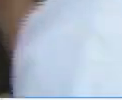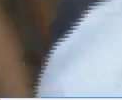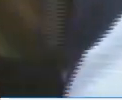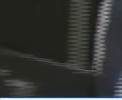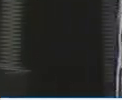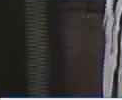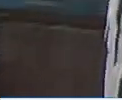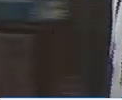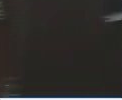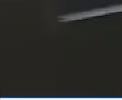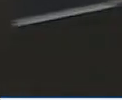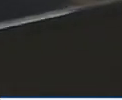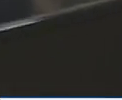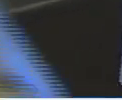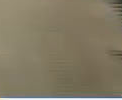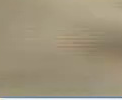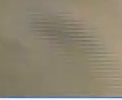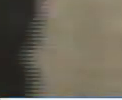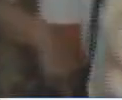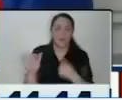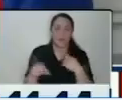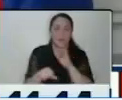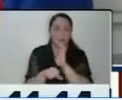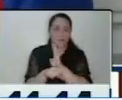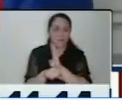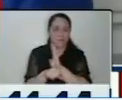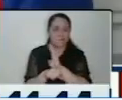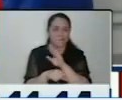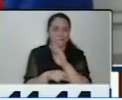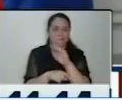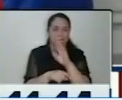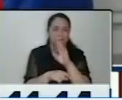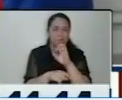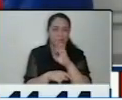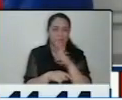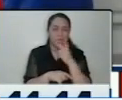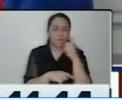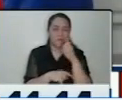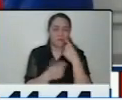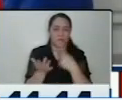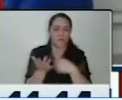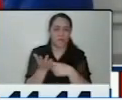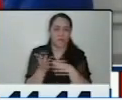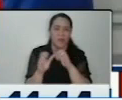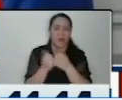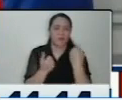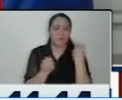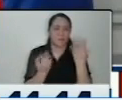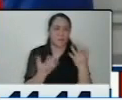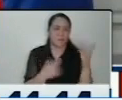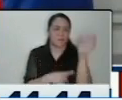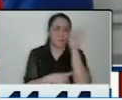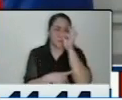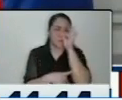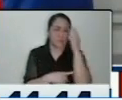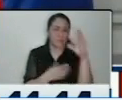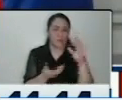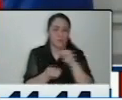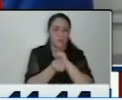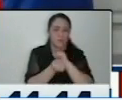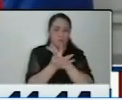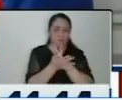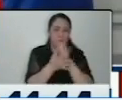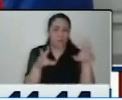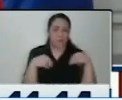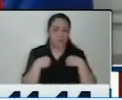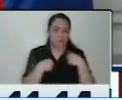ng listahan ng mga nabakunahan nilang tauhan. Ang kasunduan po, mamimigay po sila ng listahan ng mga nagpaturo para sa